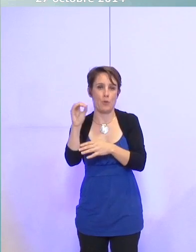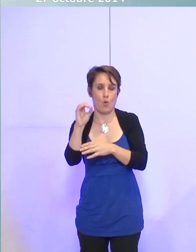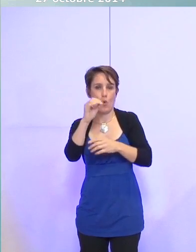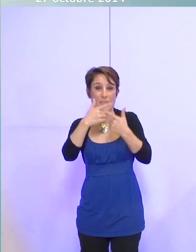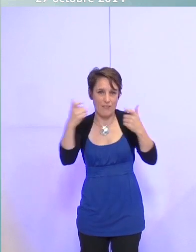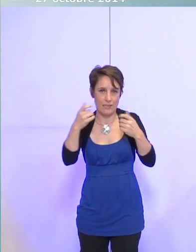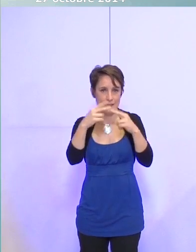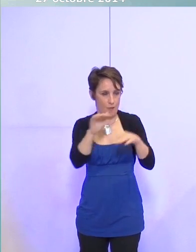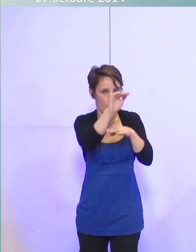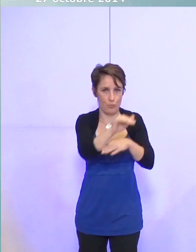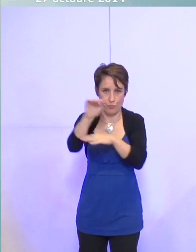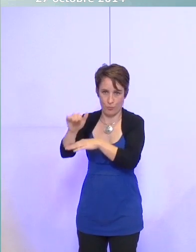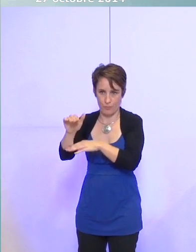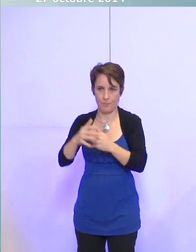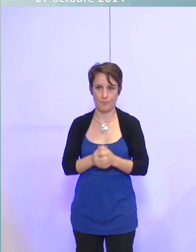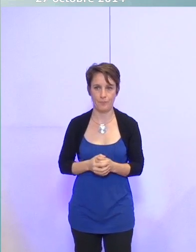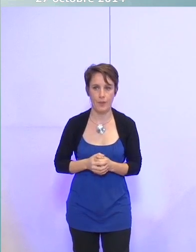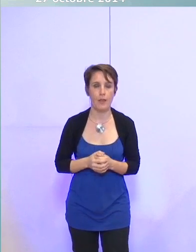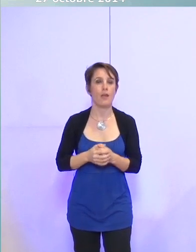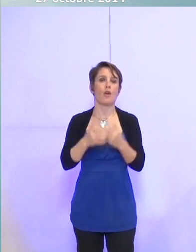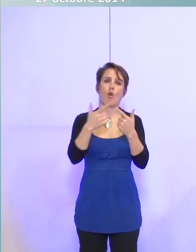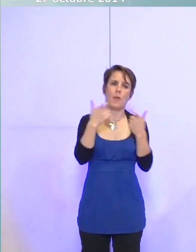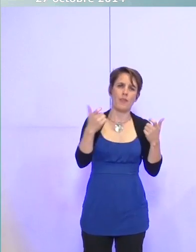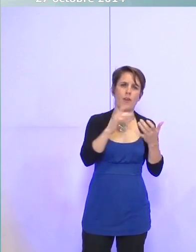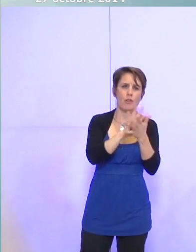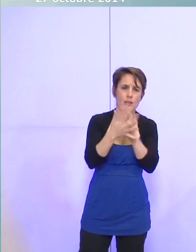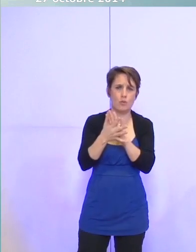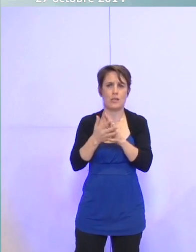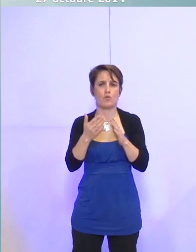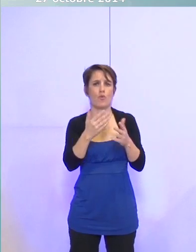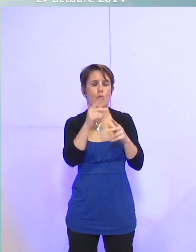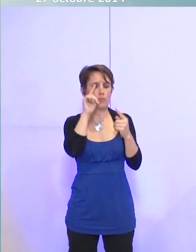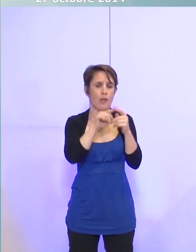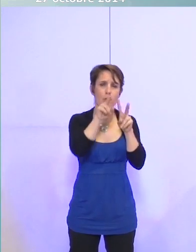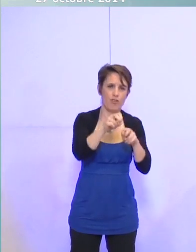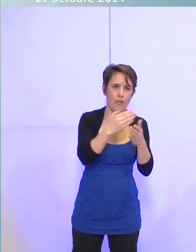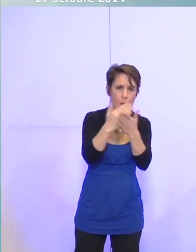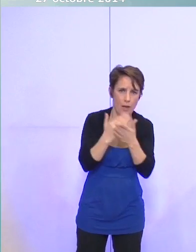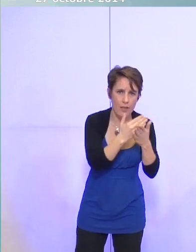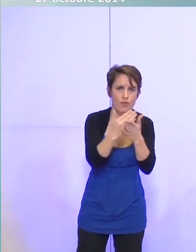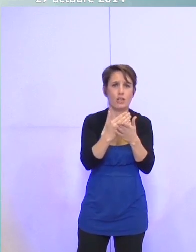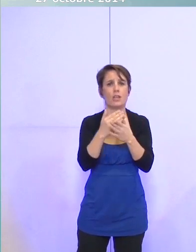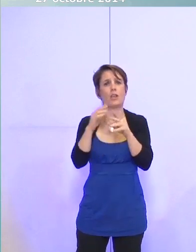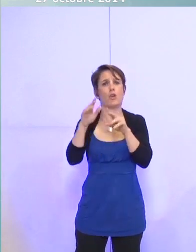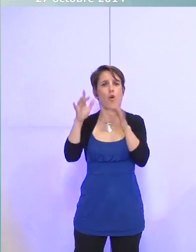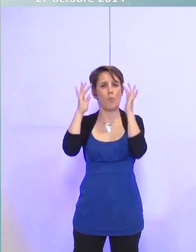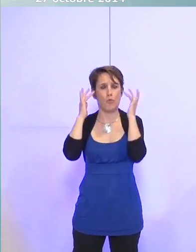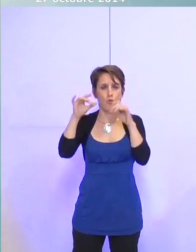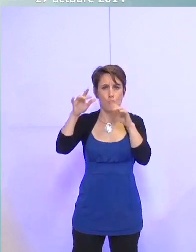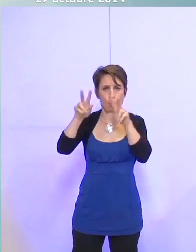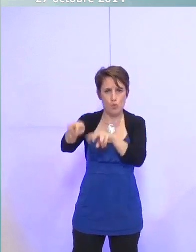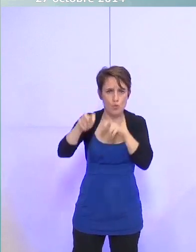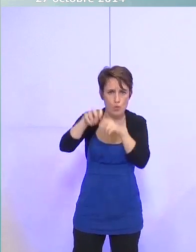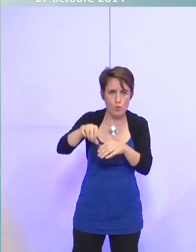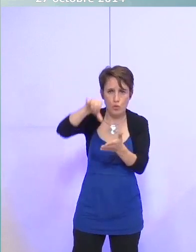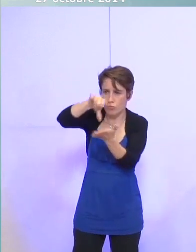Différentes associations animent les jardins collectifs, jardins partagés, propositions de culture hors sol et autres démarches collectives.